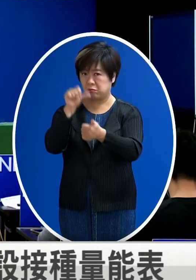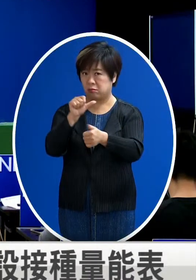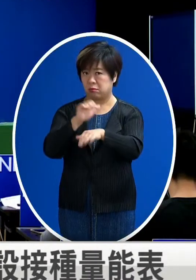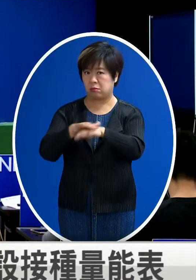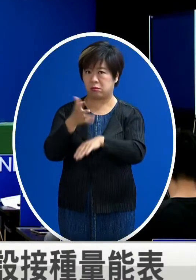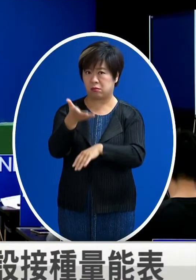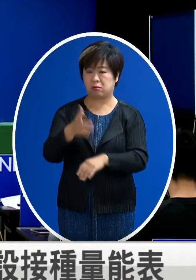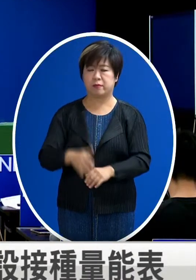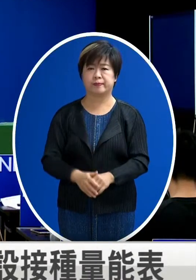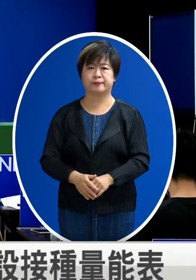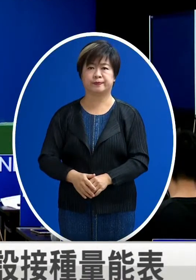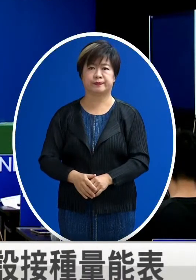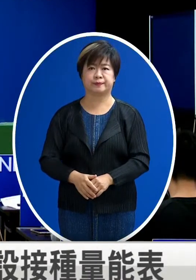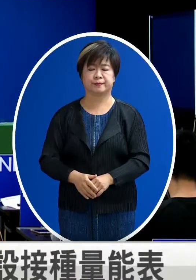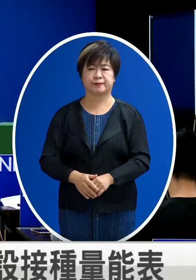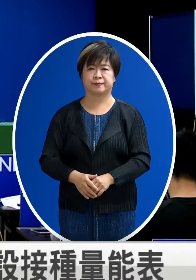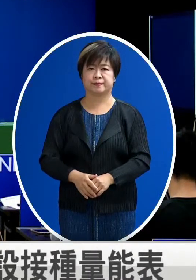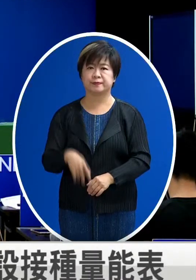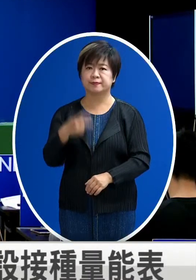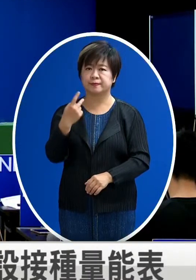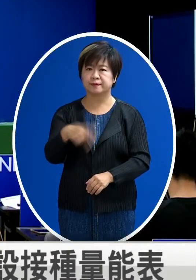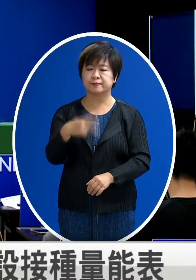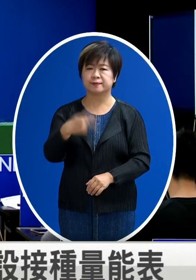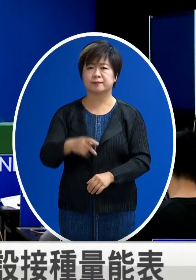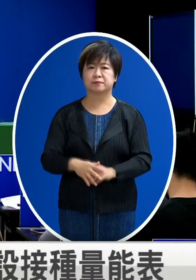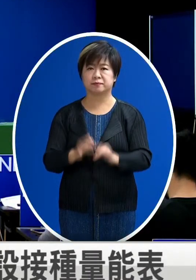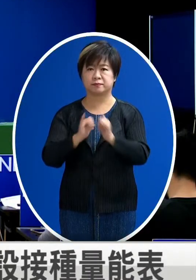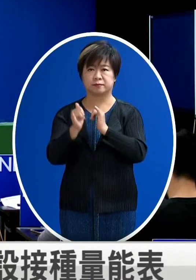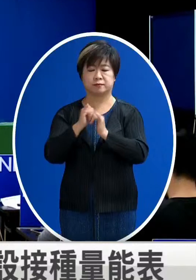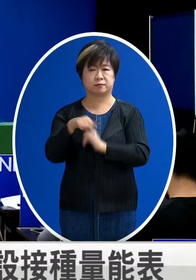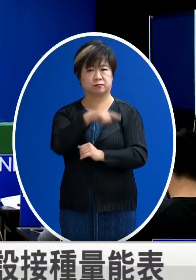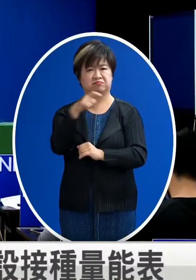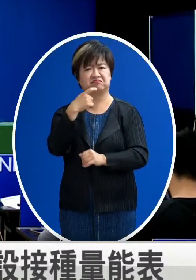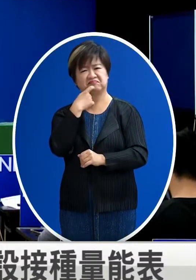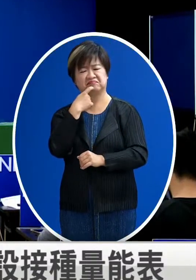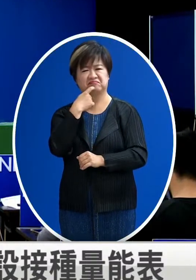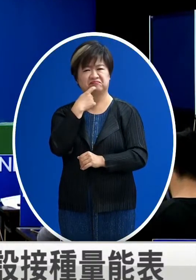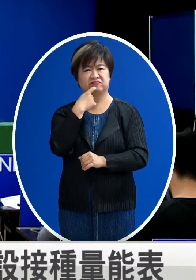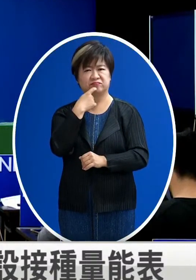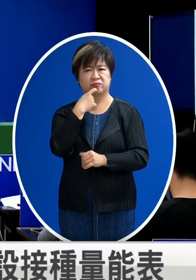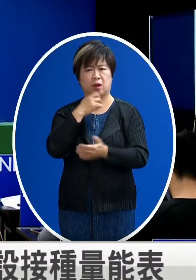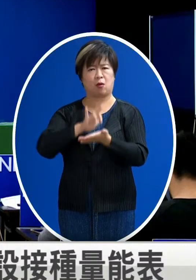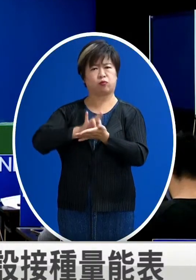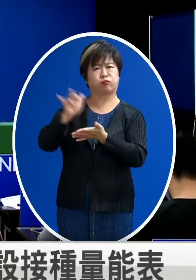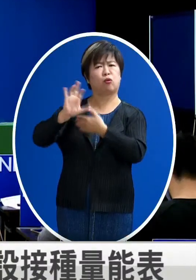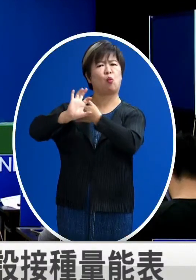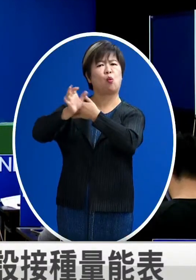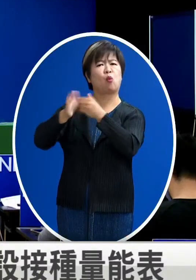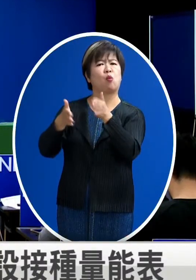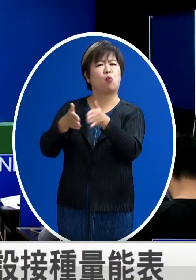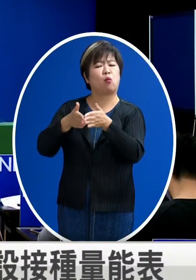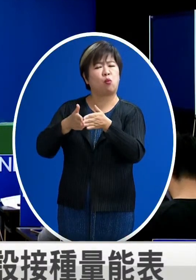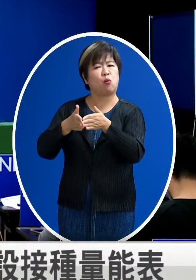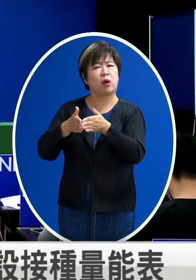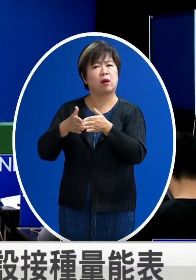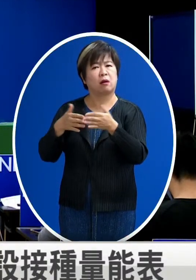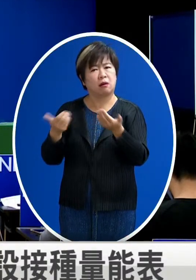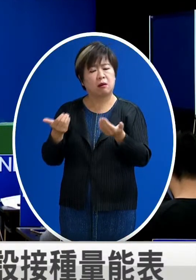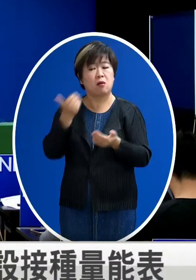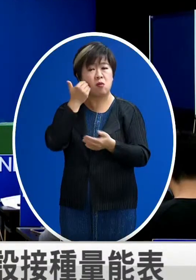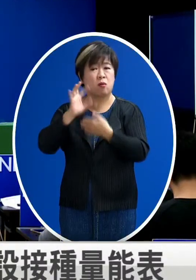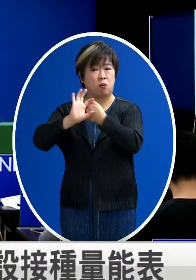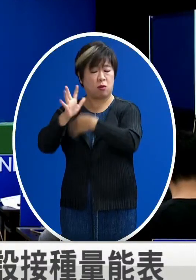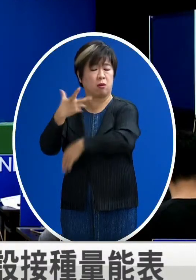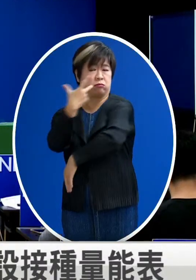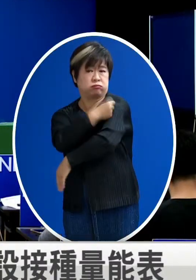那另外是想说因为有蛮多民众其实是有这个出国的需求，那他如果是在国